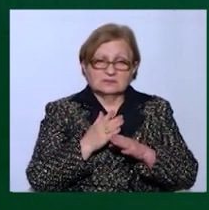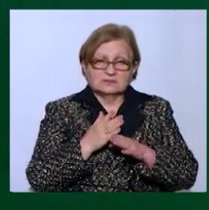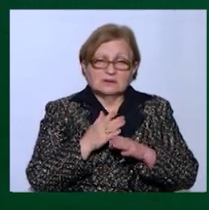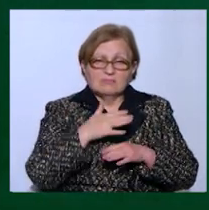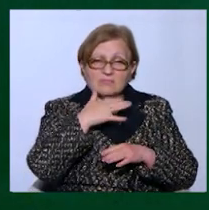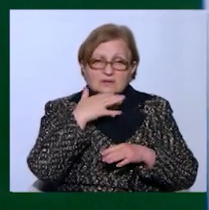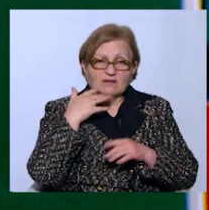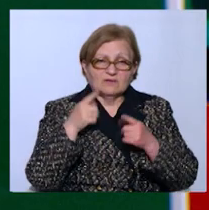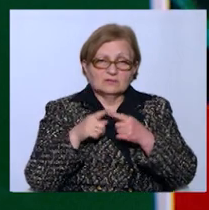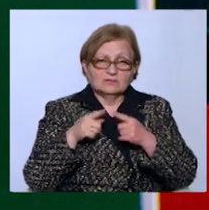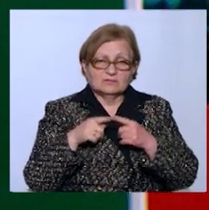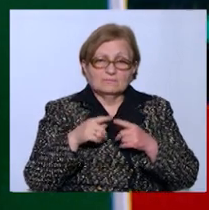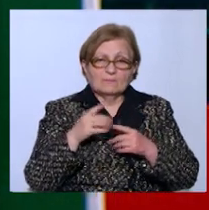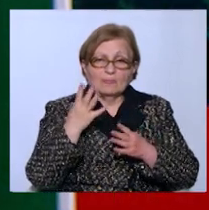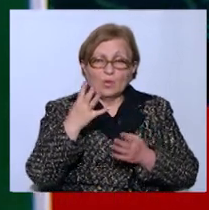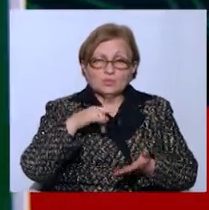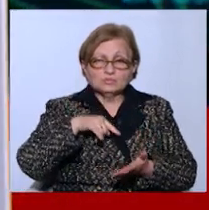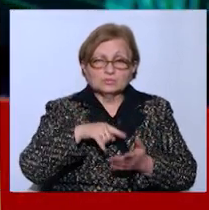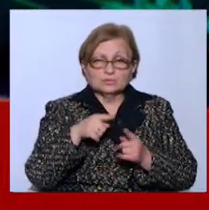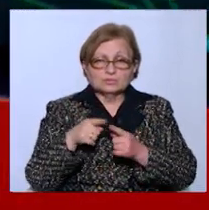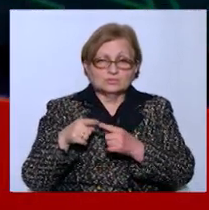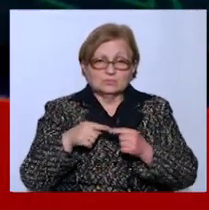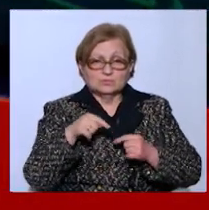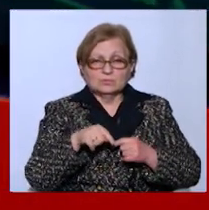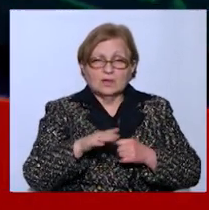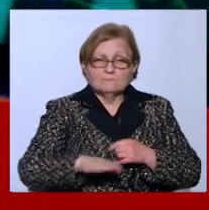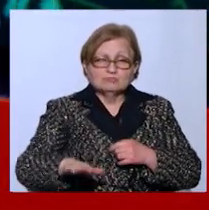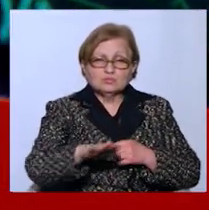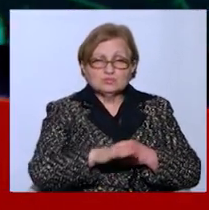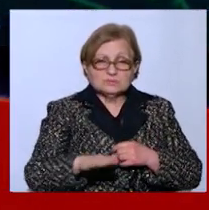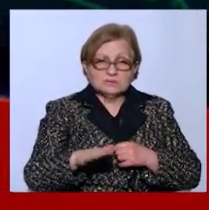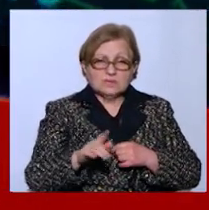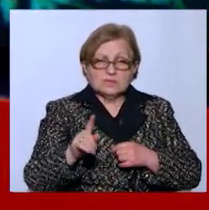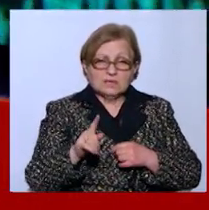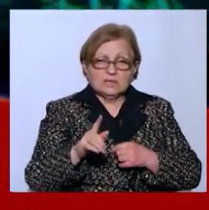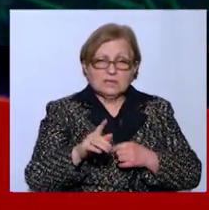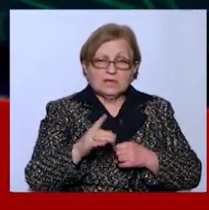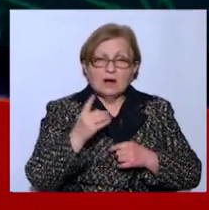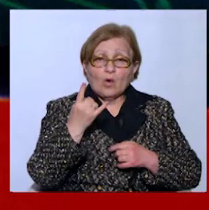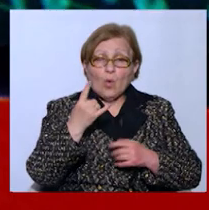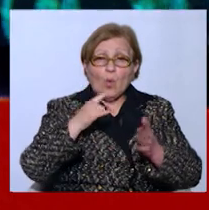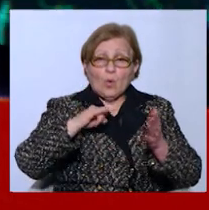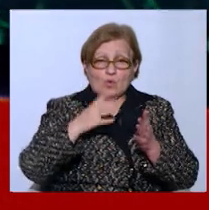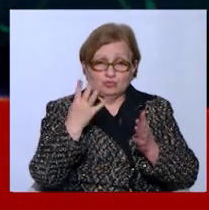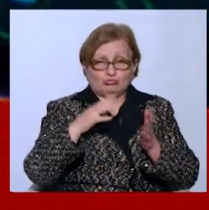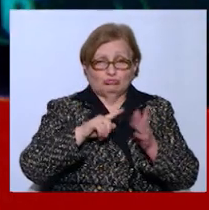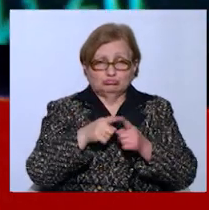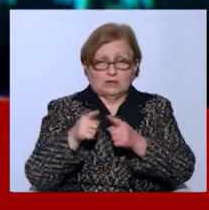მრავალკუთხედი. ოთხკუთხა პირამიდაში ფუძე რა ფიგურაა? ფიგურა ოთხკუთხედი.